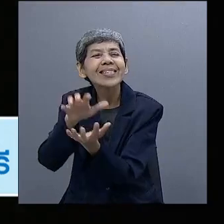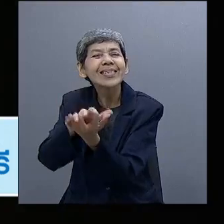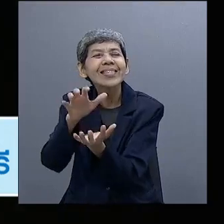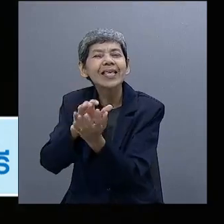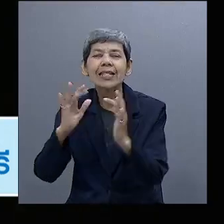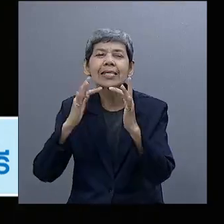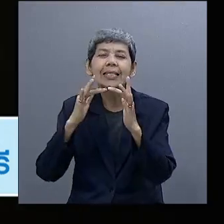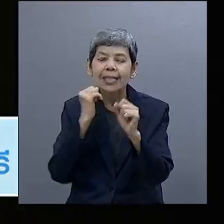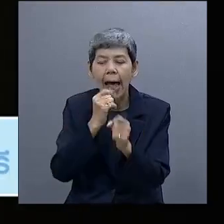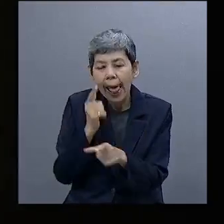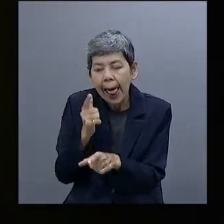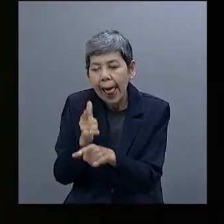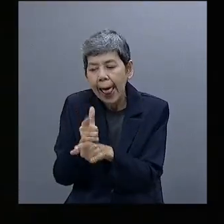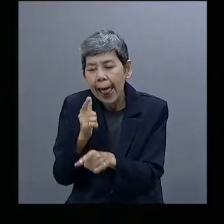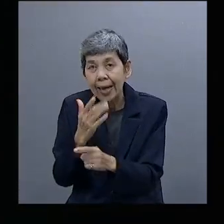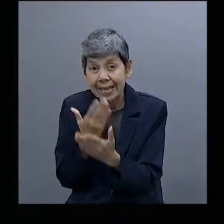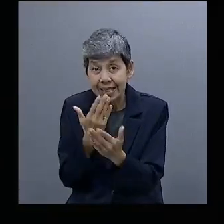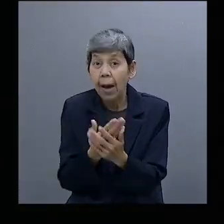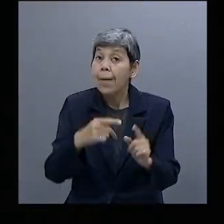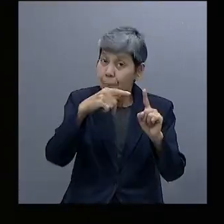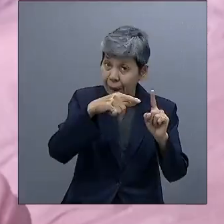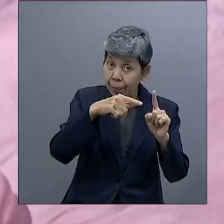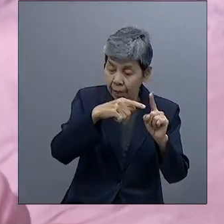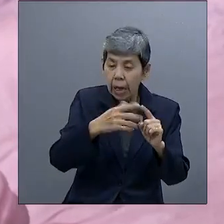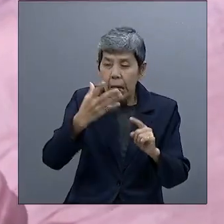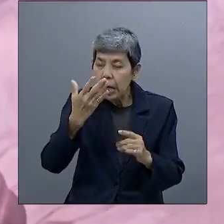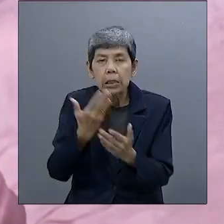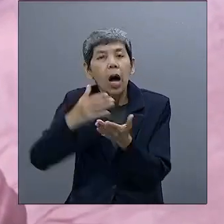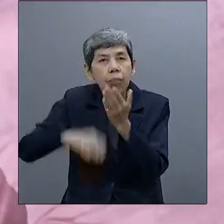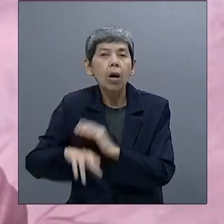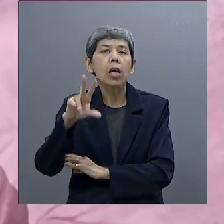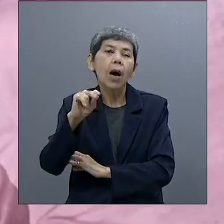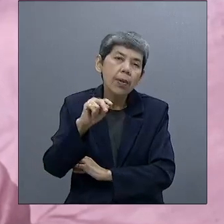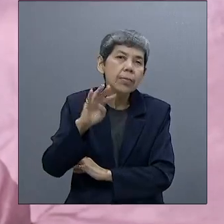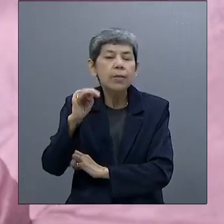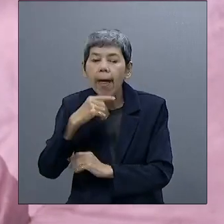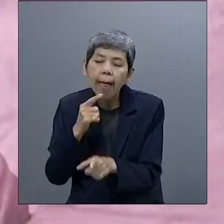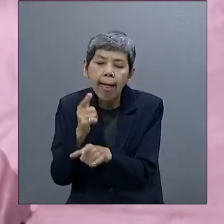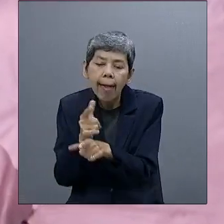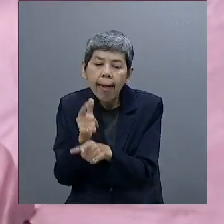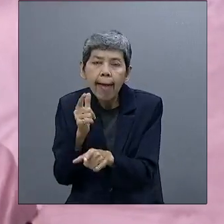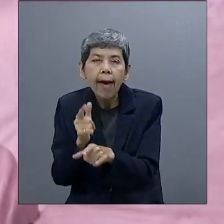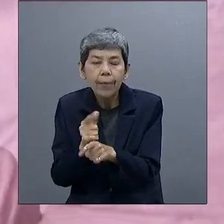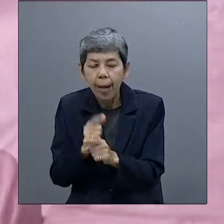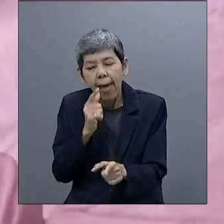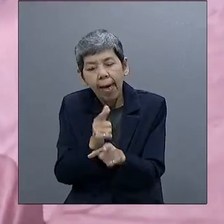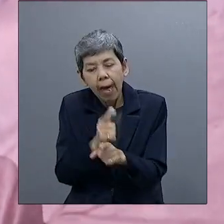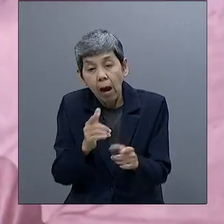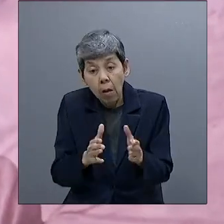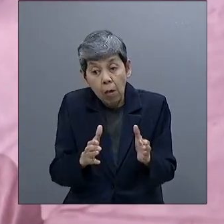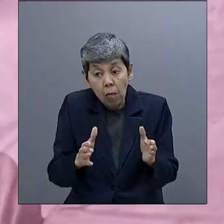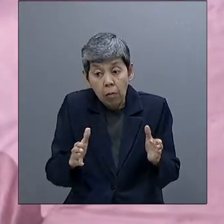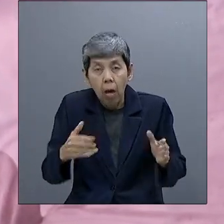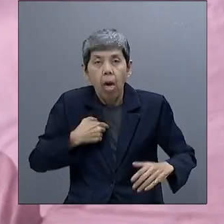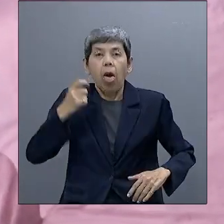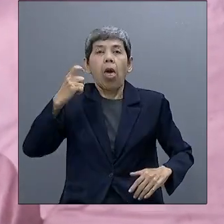เทอร์เน็ตนะคะมาเลี้ยงจากราคาตัวละ1,000บาทก็เหลือเพียงตัวละ 30-40 บาทเท่านั้นพอนำมาเลี้ยงจริงๆแล้วอาจจะเลี้ยง